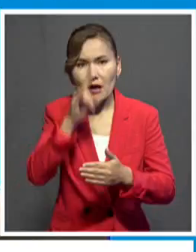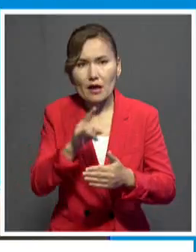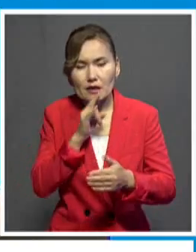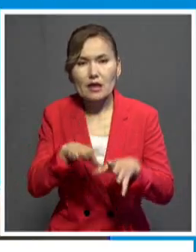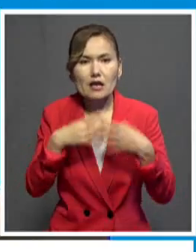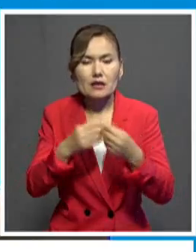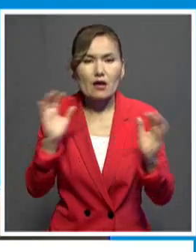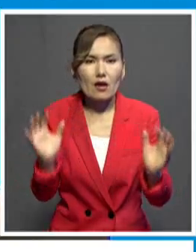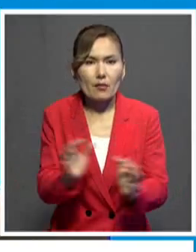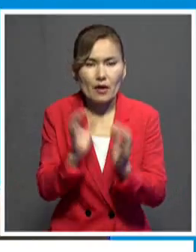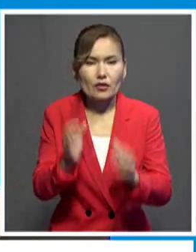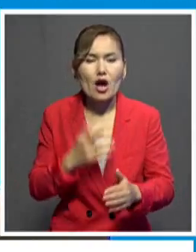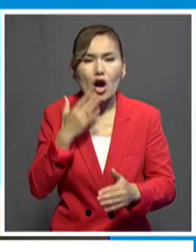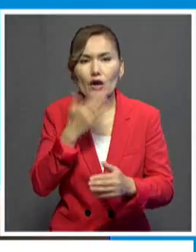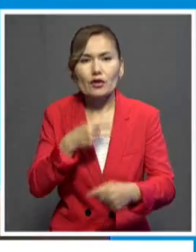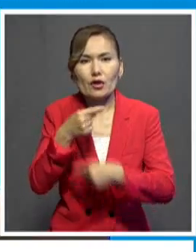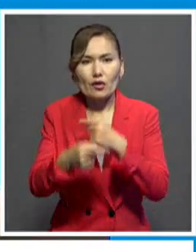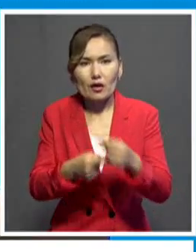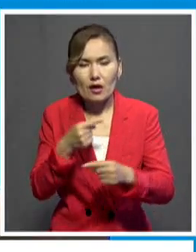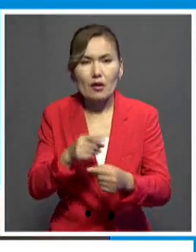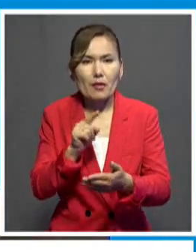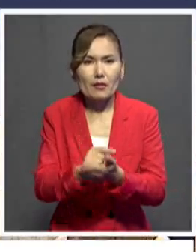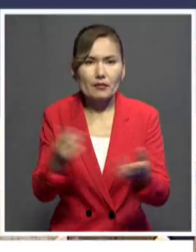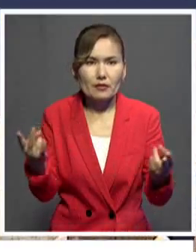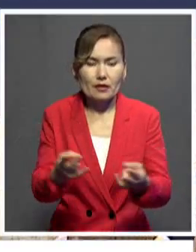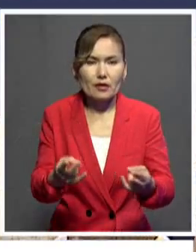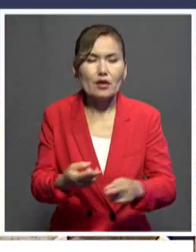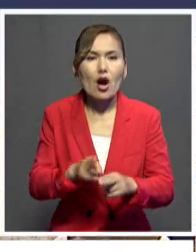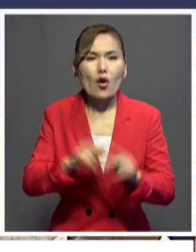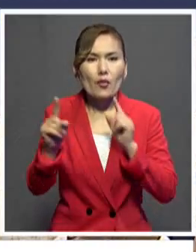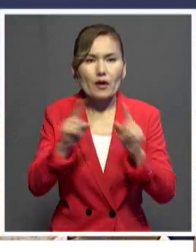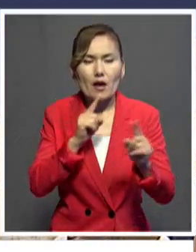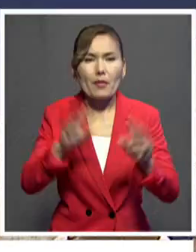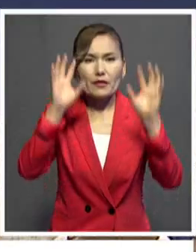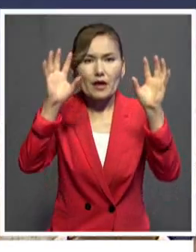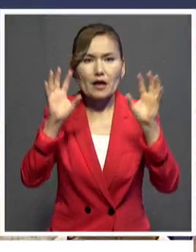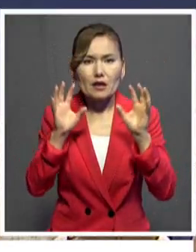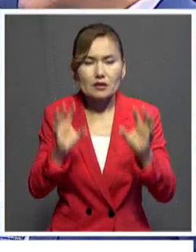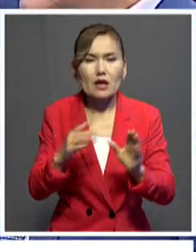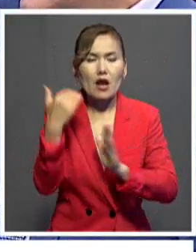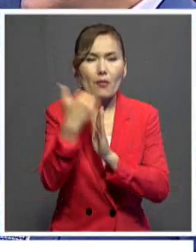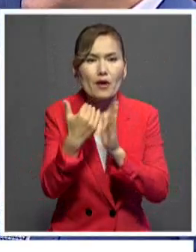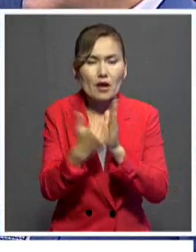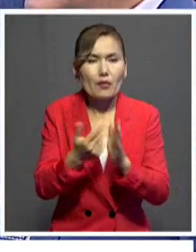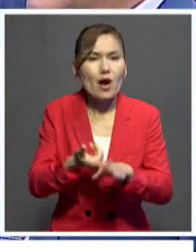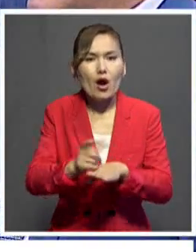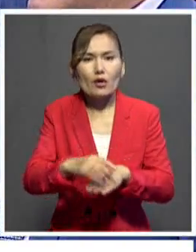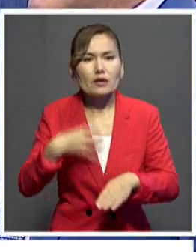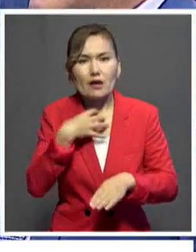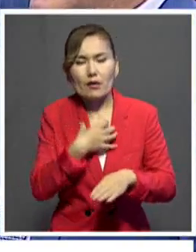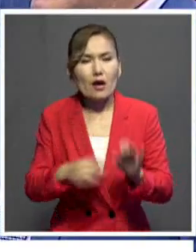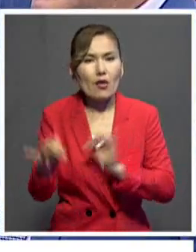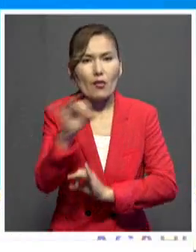насихаттайтын, ұлттық идеологиямызды нығайтатын қоғам бұрдасы болуы тиіс. Алқалы жиында заң және сот жүйесіндегі өзге де өзекті мәселелер